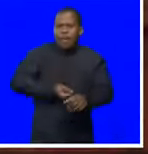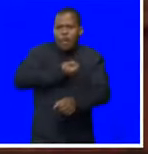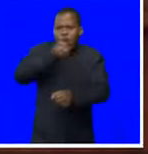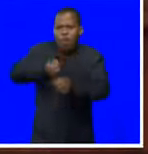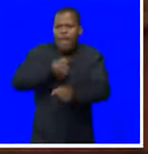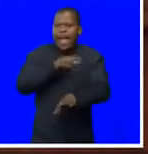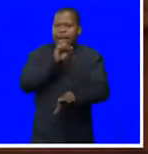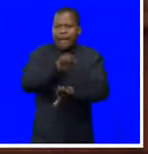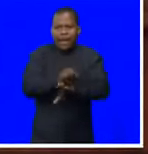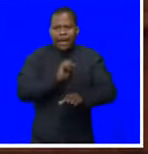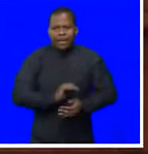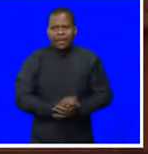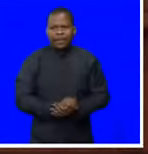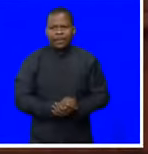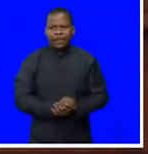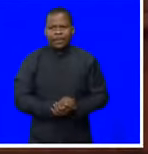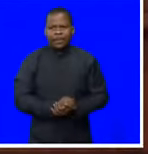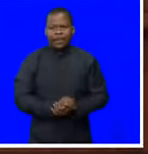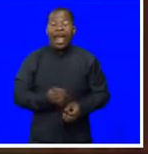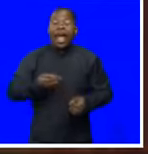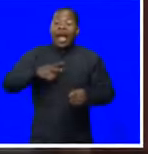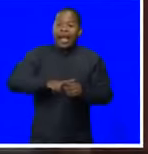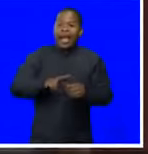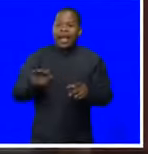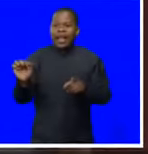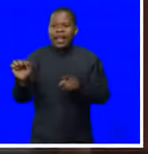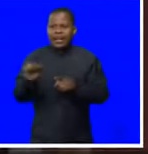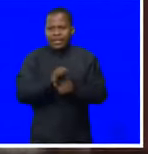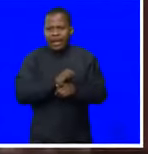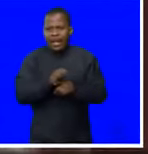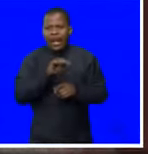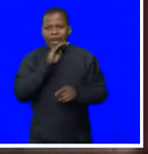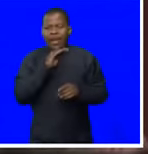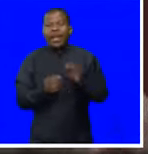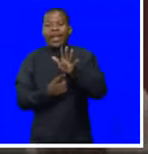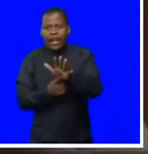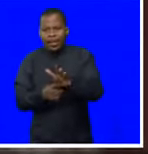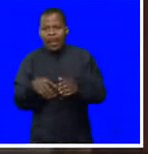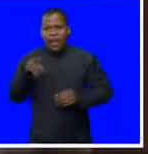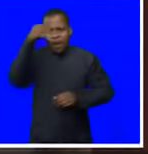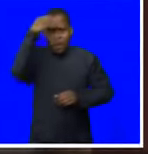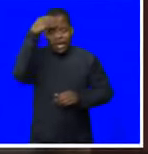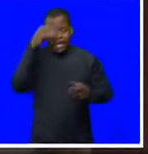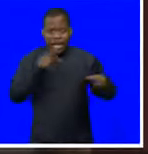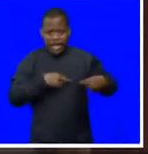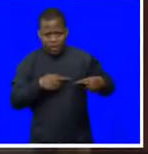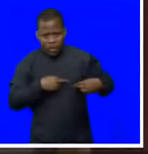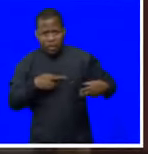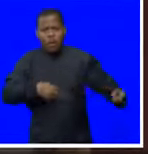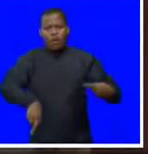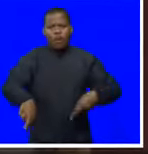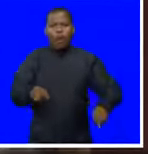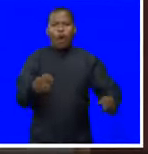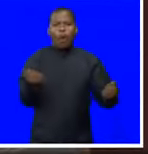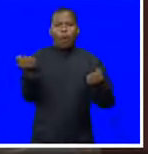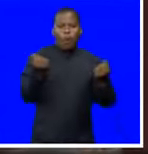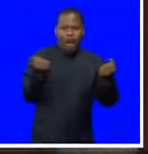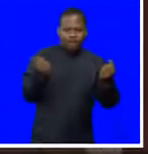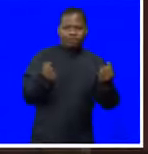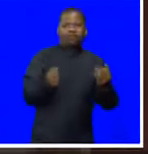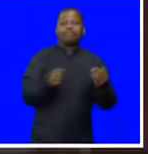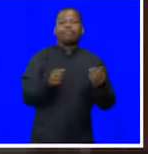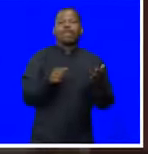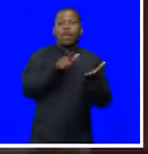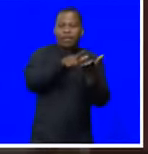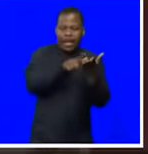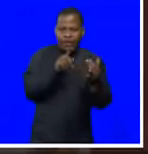unabo lo force. The training njengoba kunebaka traffic kunama CID kunani